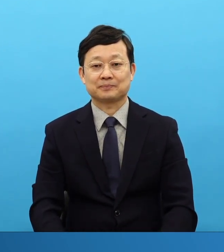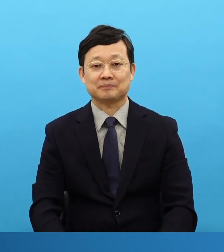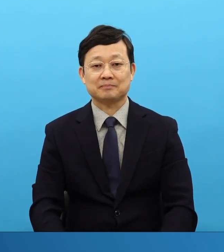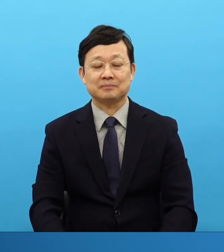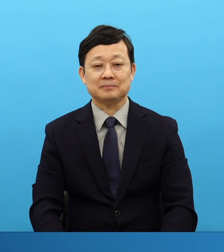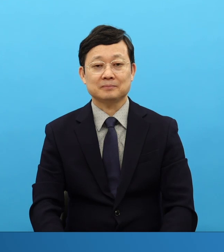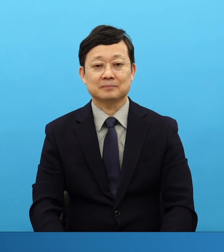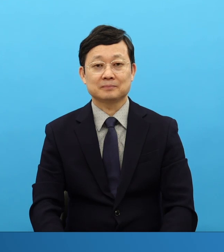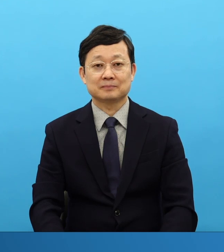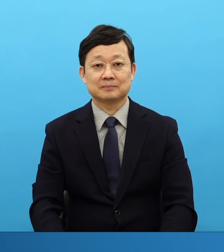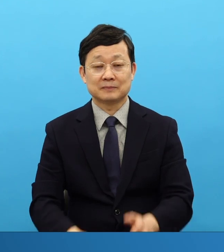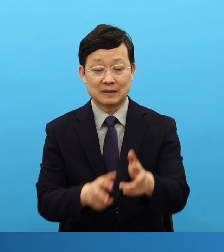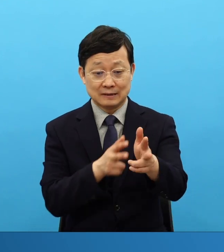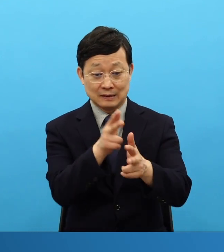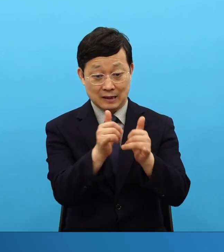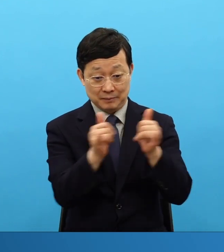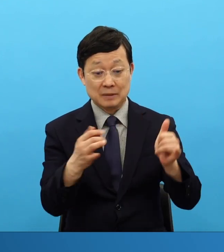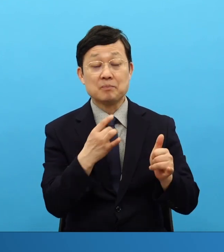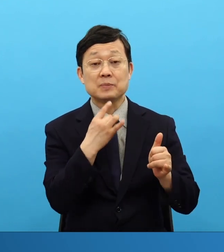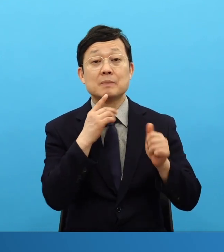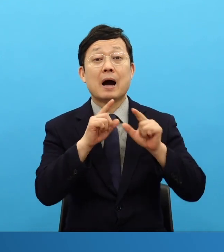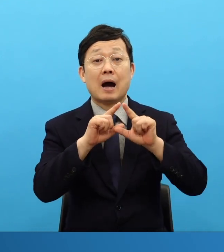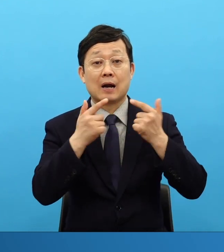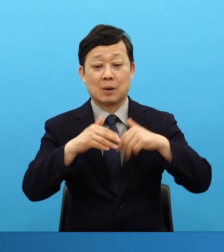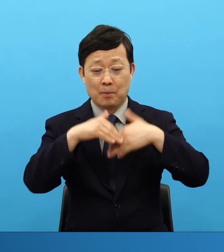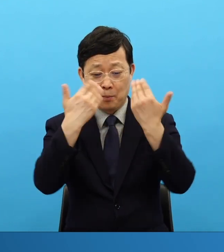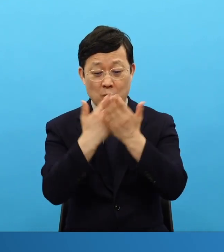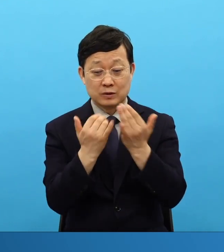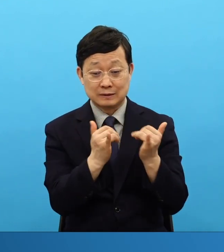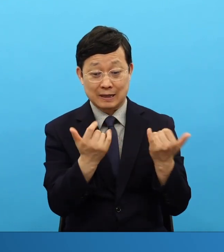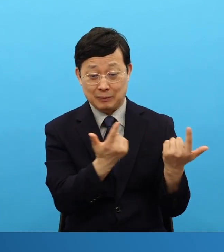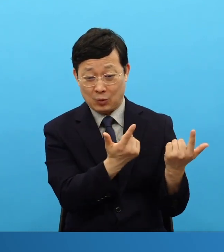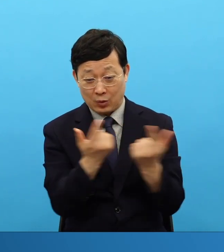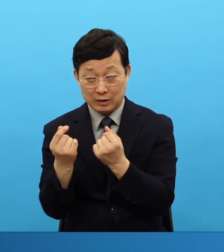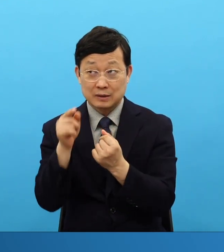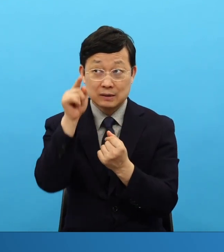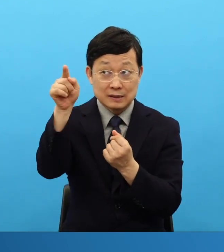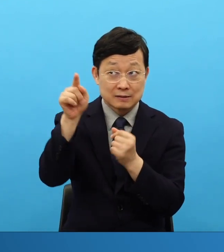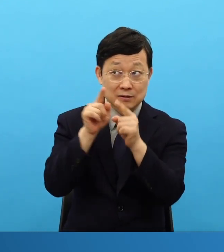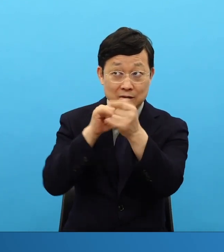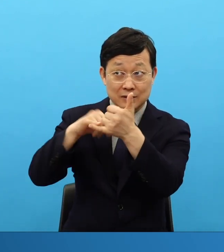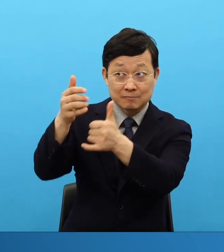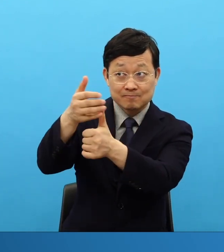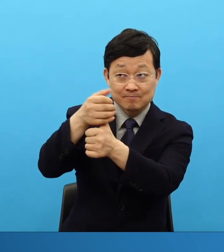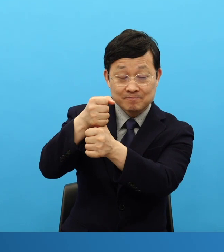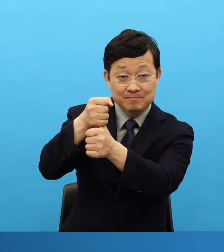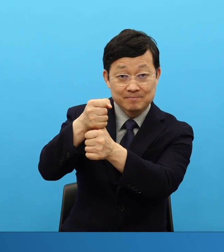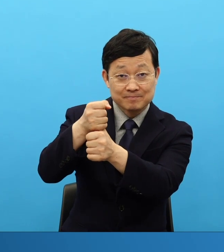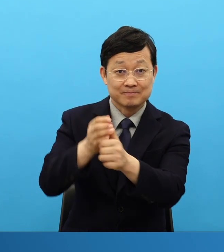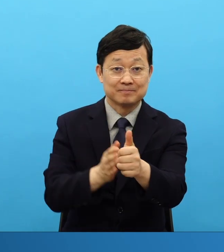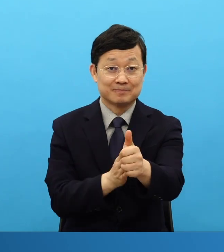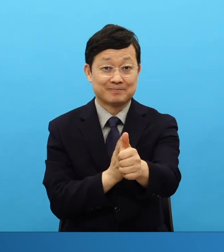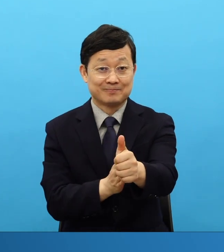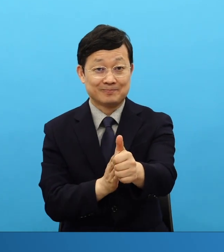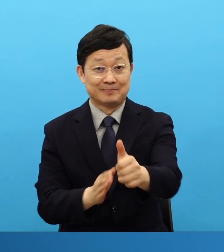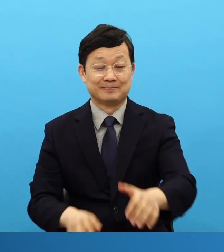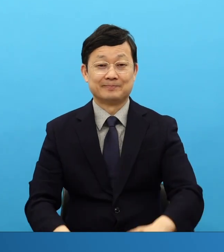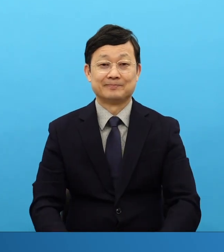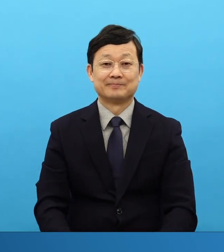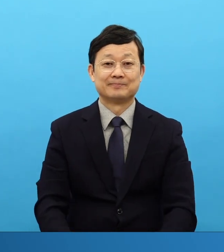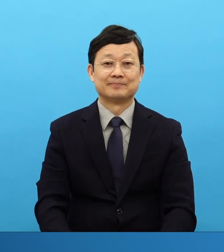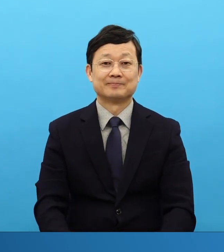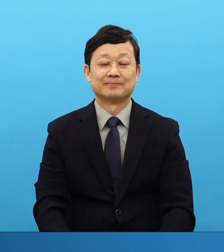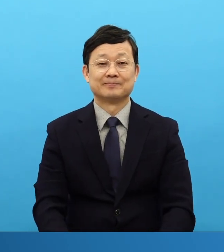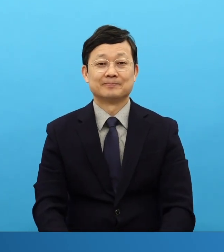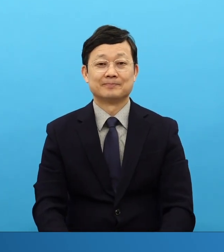오늘은 산업인뿐만 아니고 모든 분들이 이 언약을 잡아야 되겠죠. Today, not only are business persons, but all peoples must hold